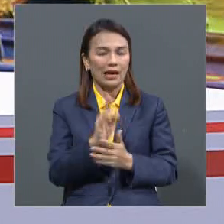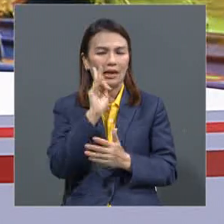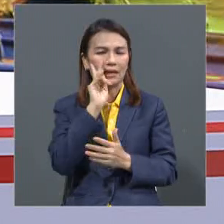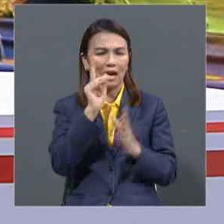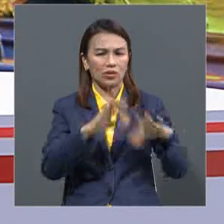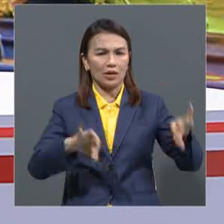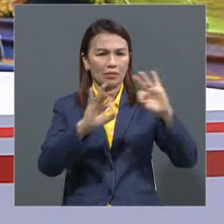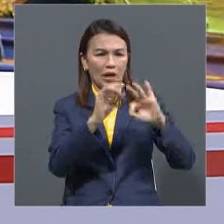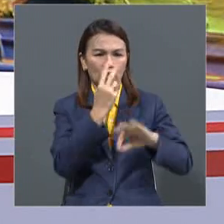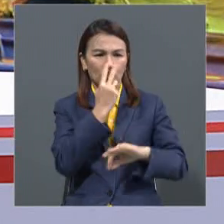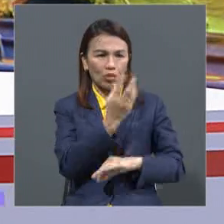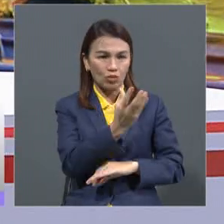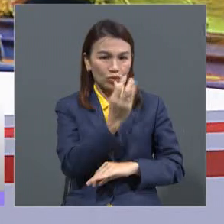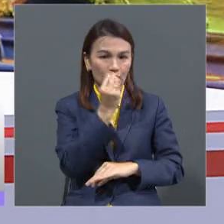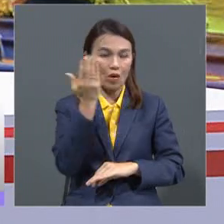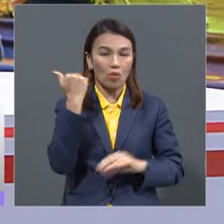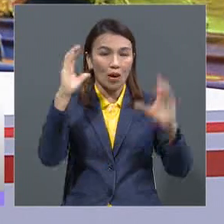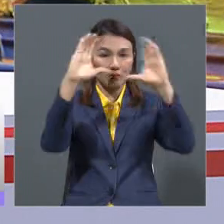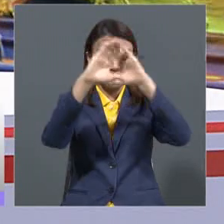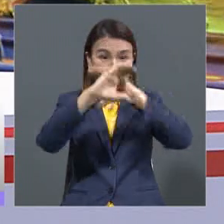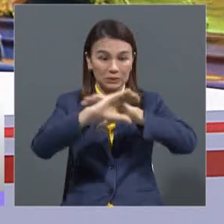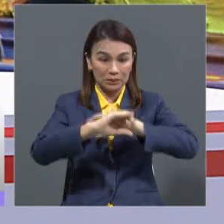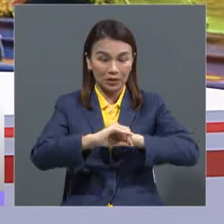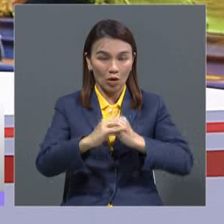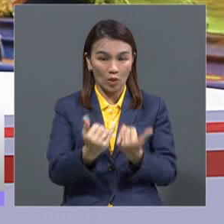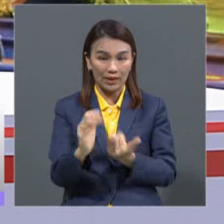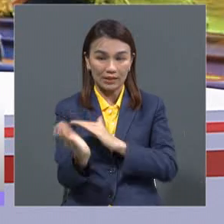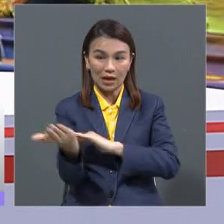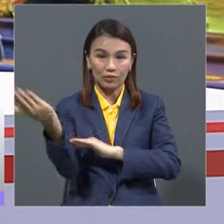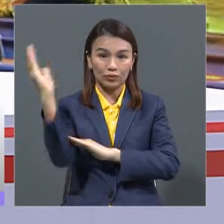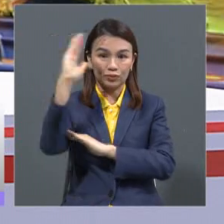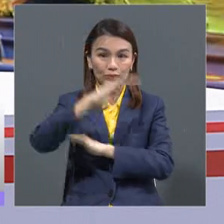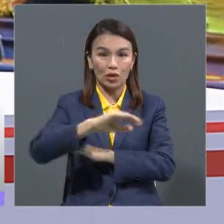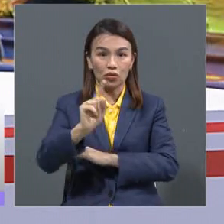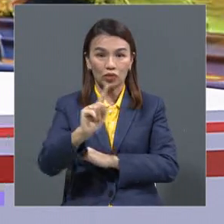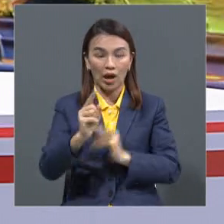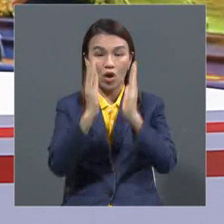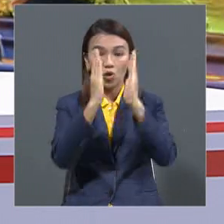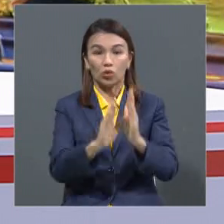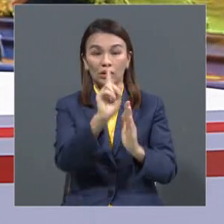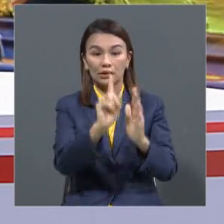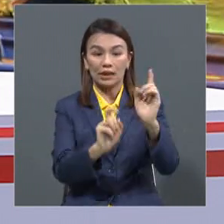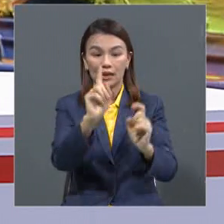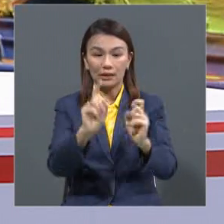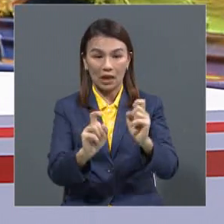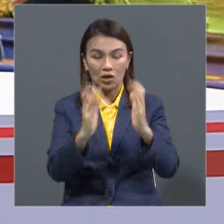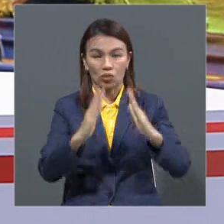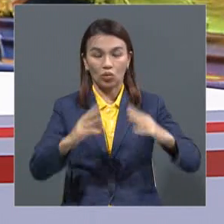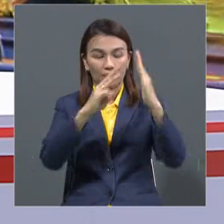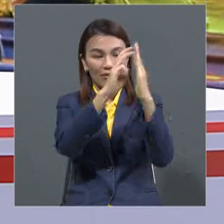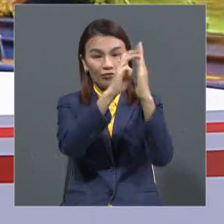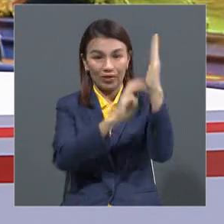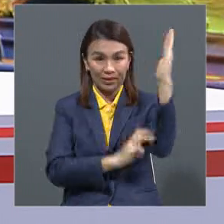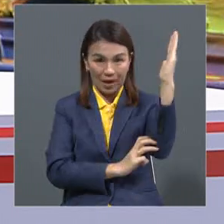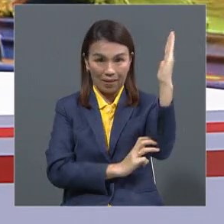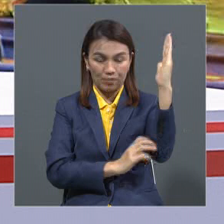ทุกคนน่าจะติดตามมาตั้งแต่เมื่อคืนนี้จนถึงวันนี้ตลอดทั้งวันเลยนะครับเรื่องของการเสียชีวิตปริศนาของชาวเวียดนามทั้ง 6คนนะคือ